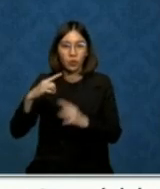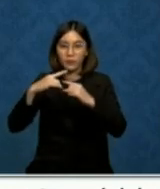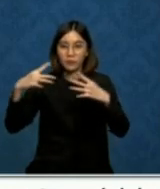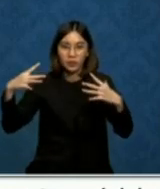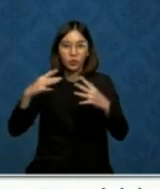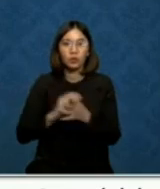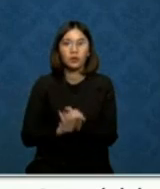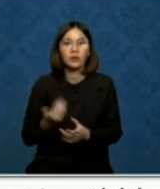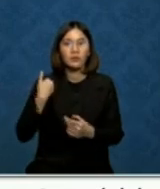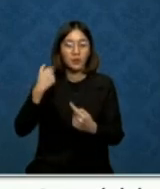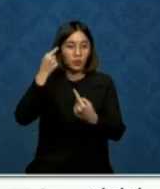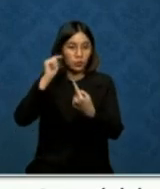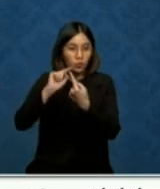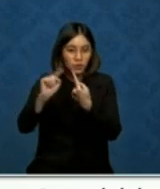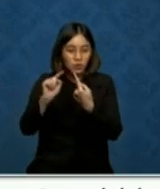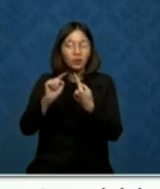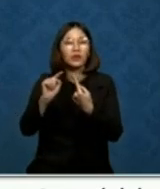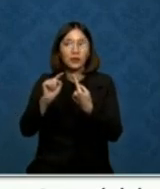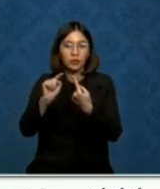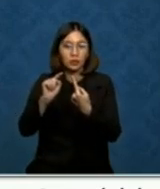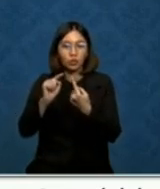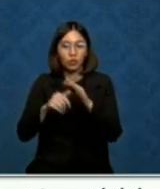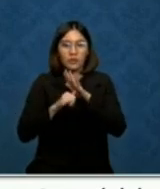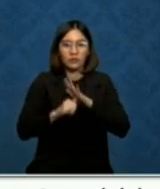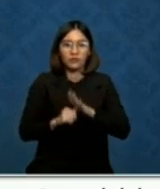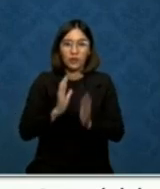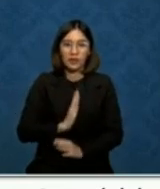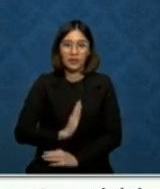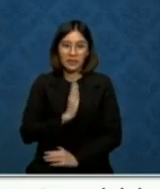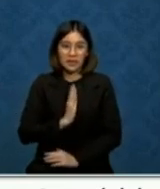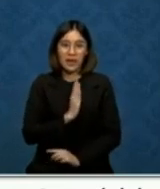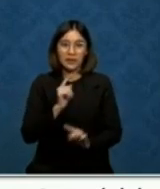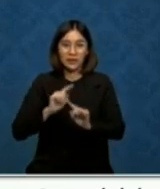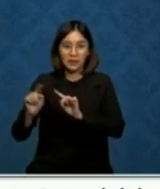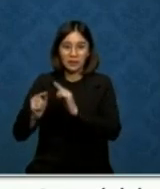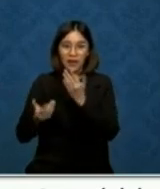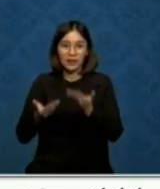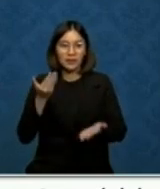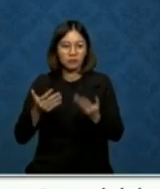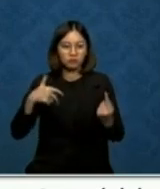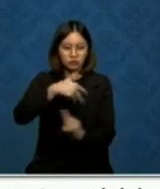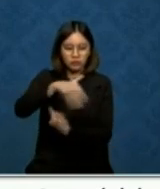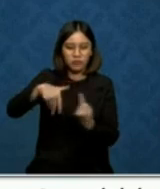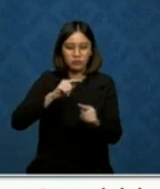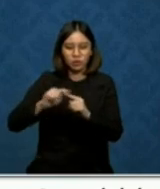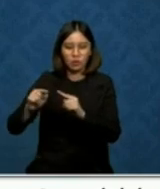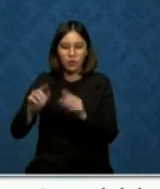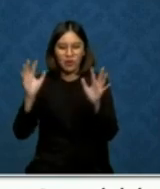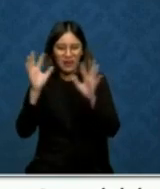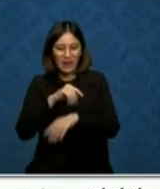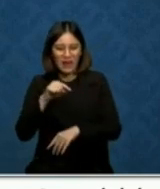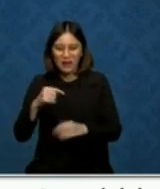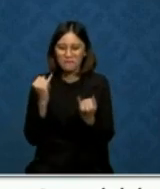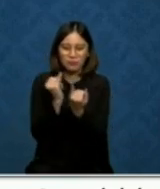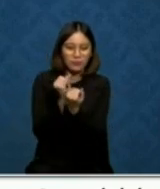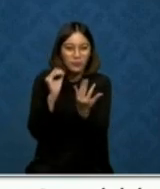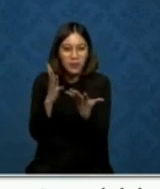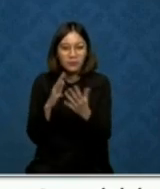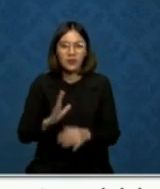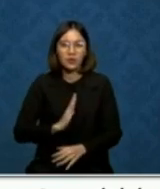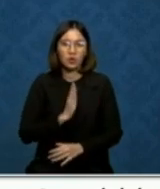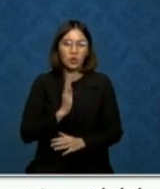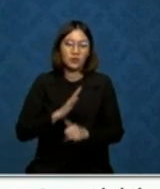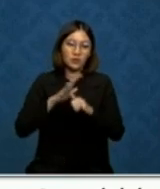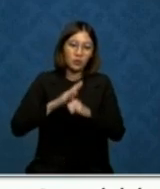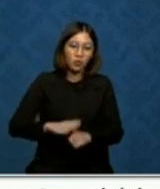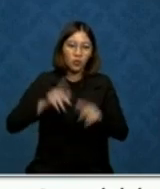งค์ซึ่งมีวัตถุประสงค์หรือผลที่จะละเมิดศักดิ์ศรีของบุคคลใดบุคคลหนึ่งหรือสร้างสภาพแวดล้อมที่เป็นการข่มขู่ไม่เป็นมิตรลดศักดิ์ศรีทำให้อับอ